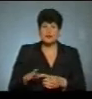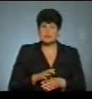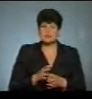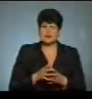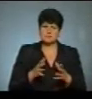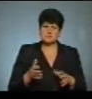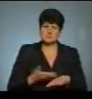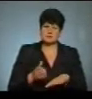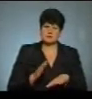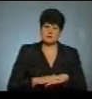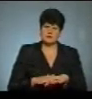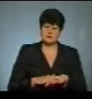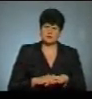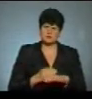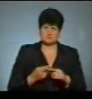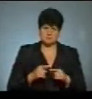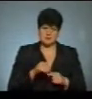складно переживають цей період?